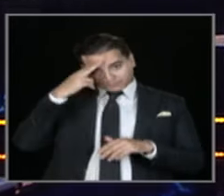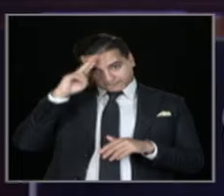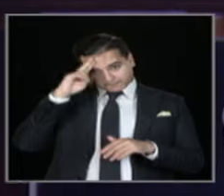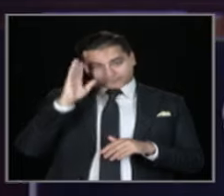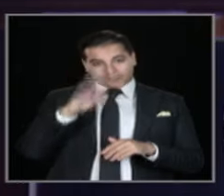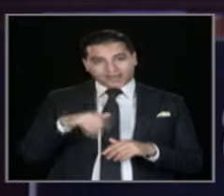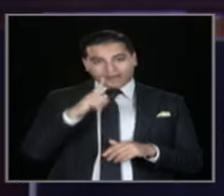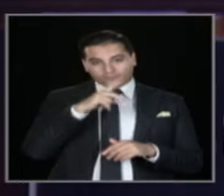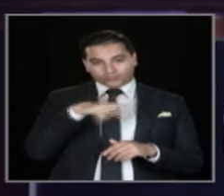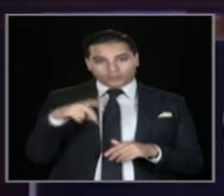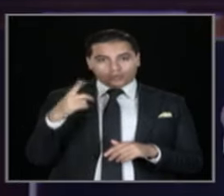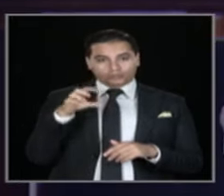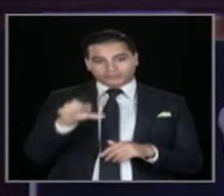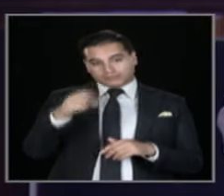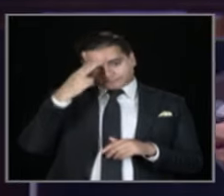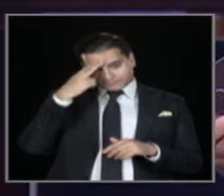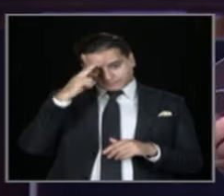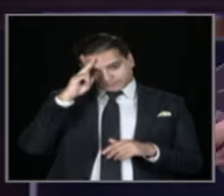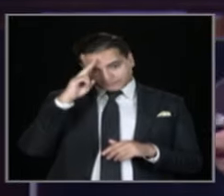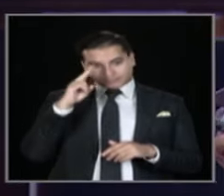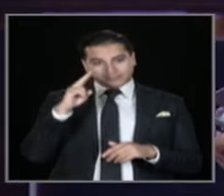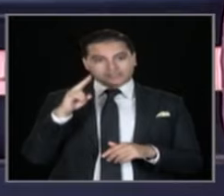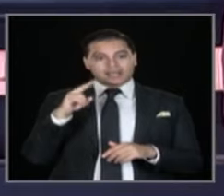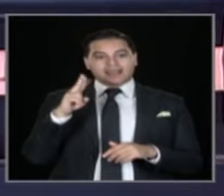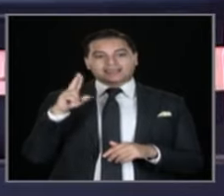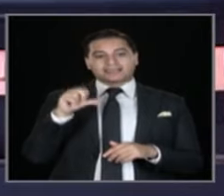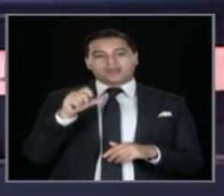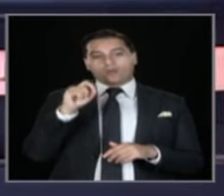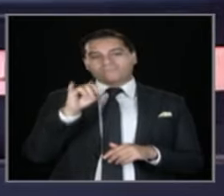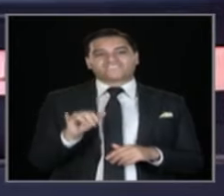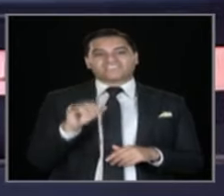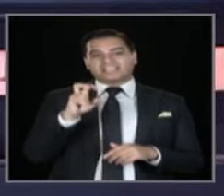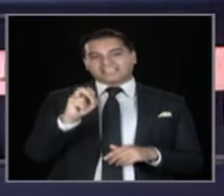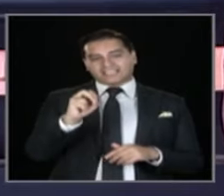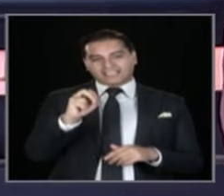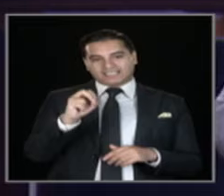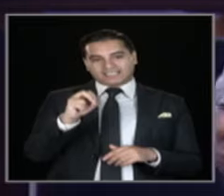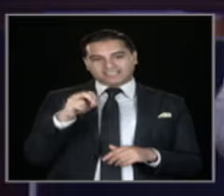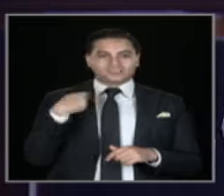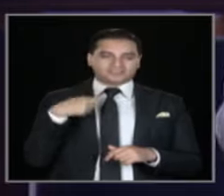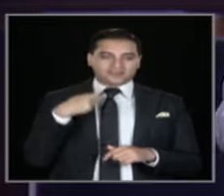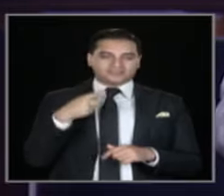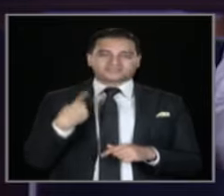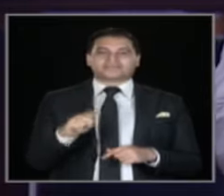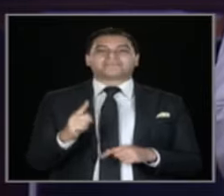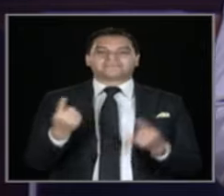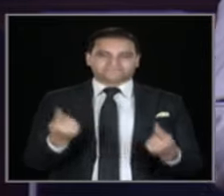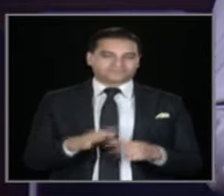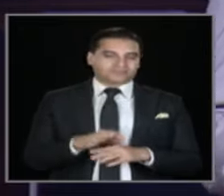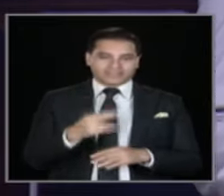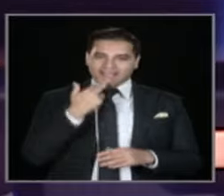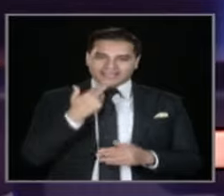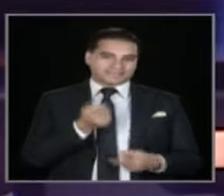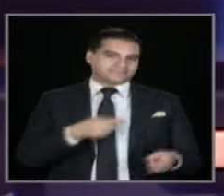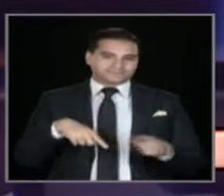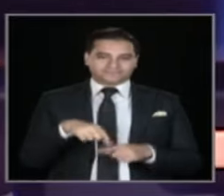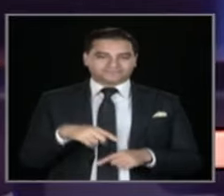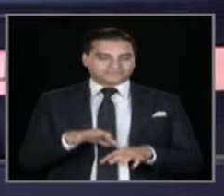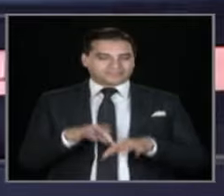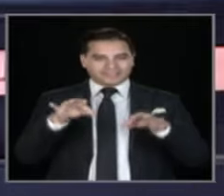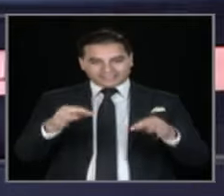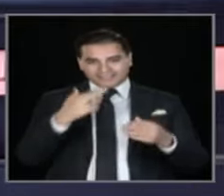1891، كمين بقى؟ كان الخديوي توفيق ساعتها، صح؟ أيوة. هارد لك. كلنا حي يوسف ورانا،